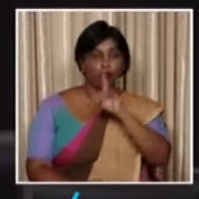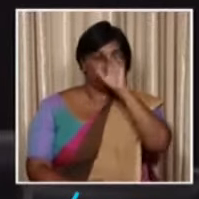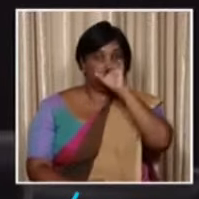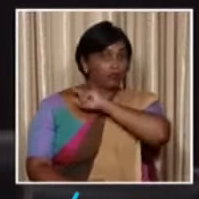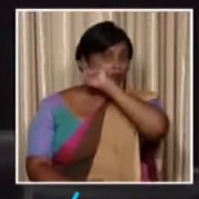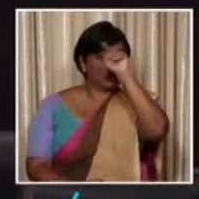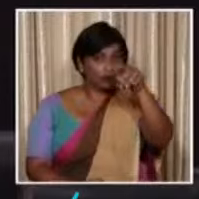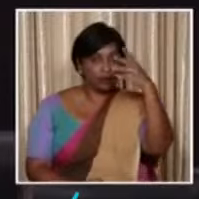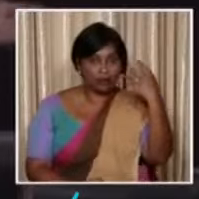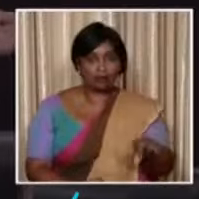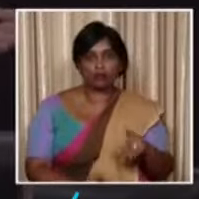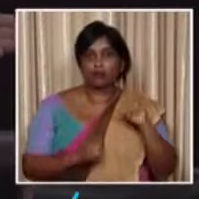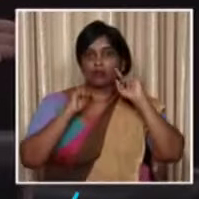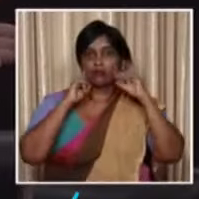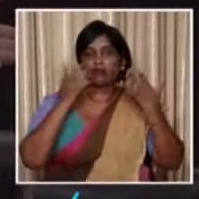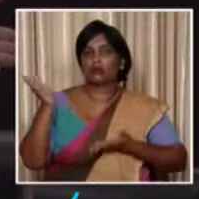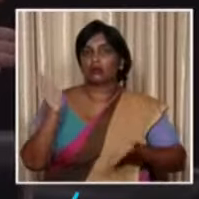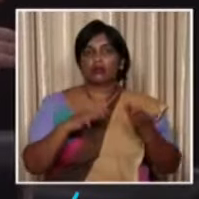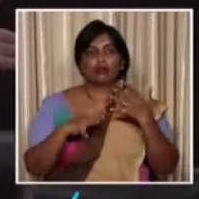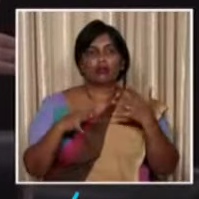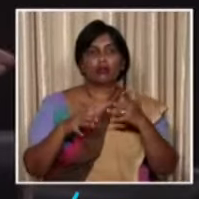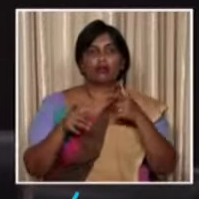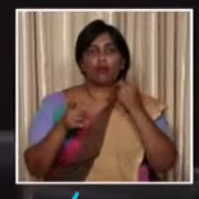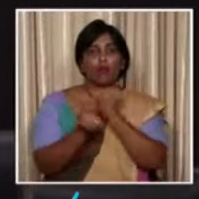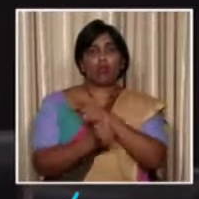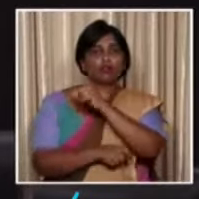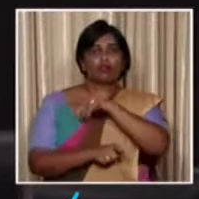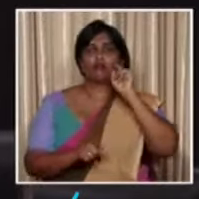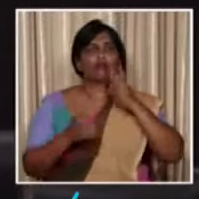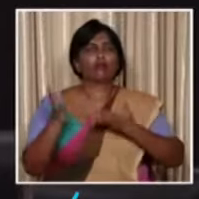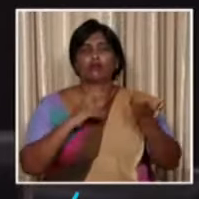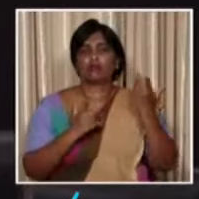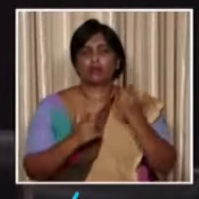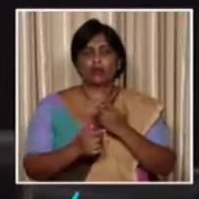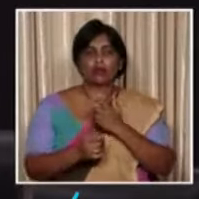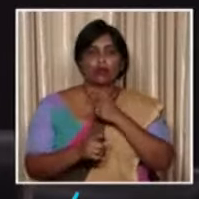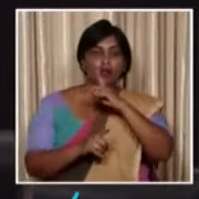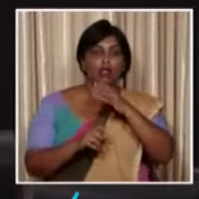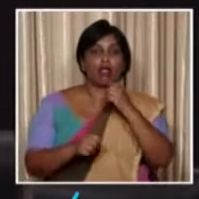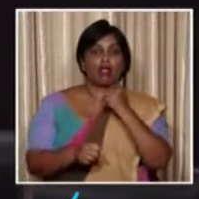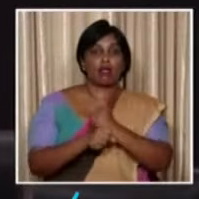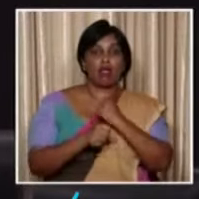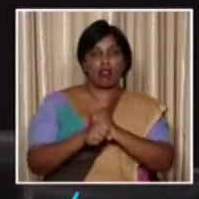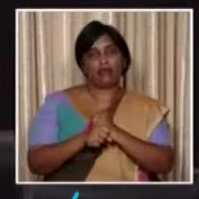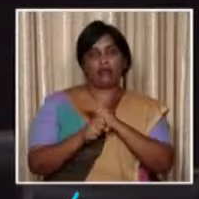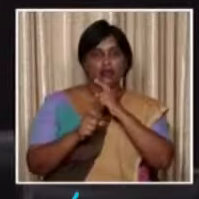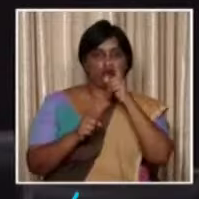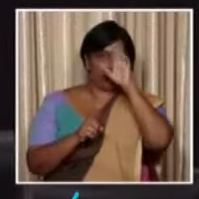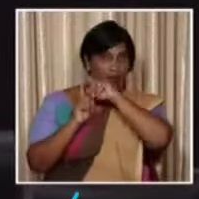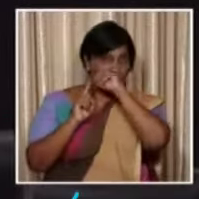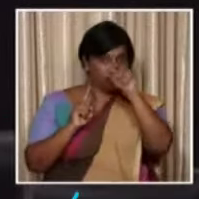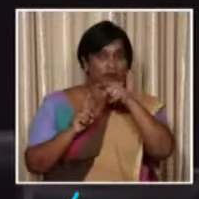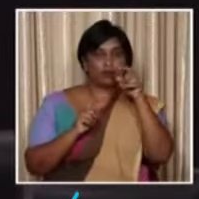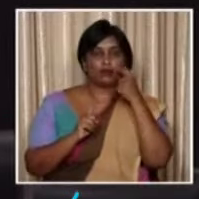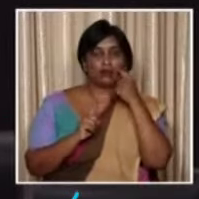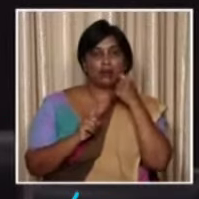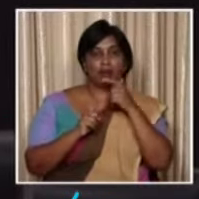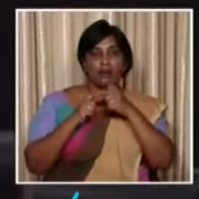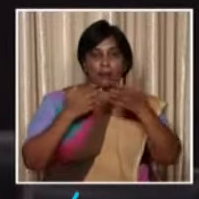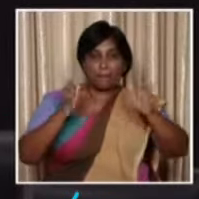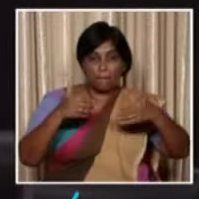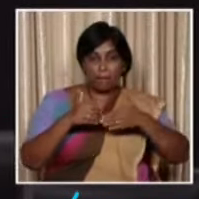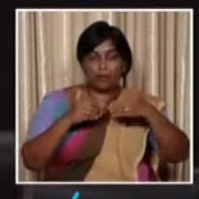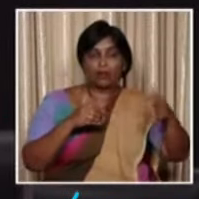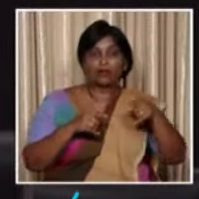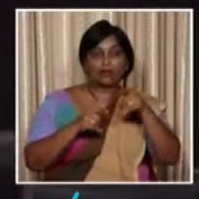කුරුණෑගලට ගියාට පස්සේ දන්නේ කොහෙද යන්නේ කියලා වලාන යුනිට් එකේ ඊට පස්සේ කිව්වා යන්න ගලේ වෙලට ගලේ වෙල පහු කරපුවාම